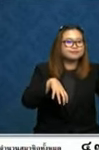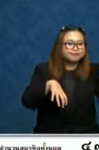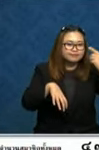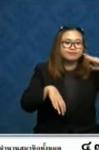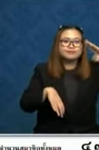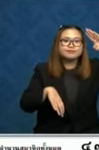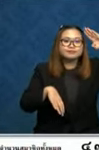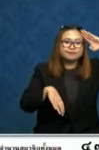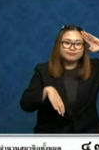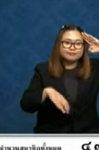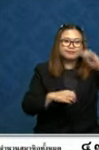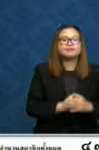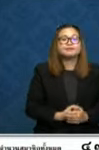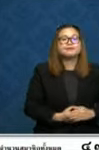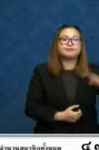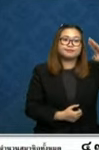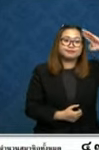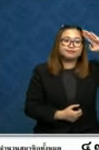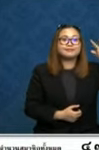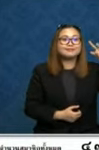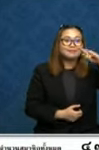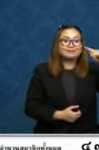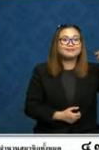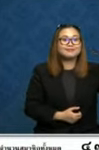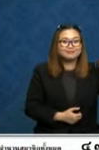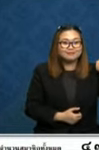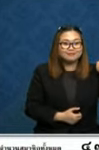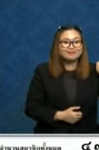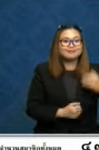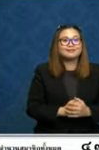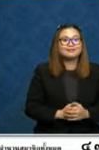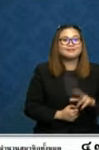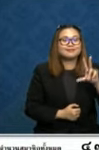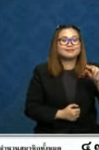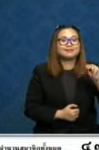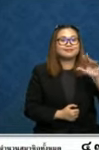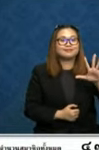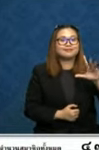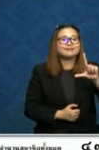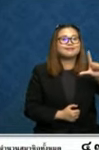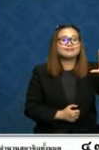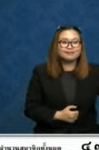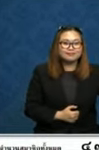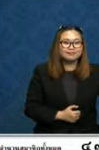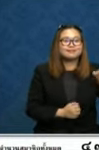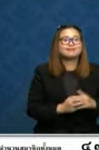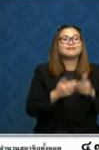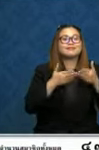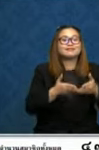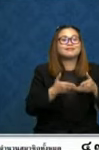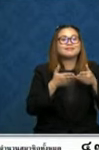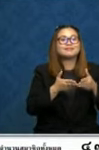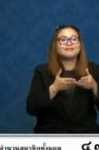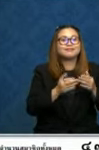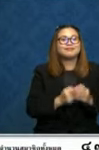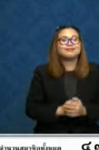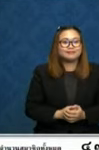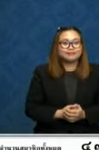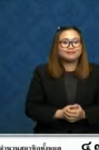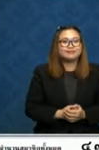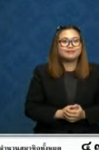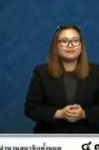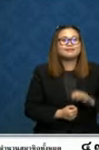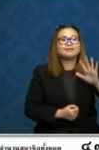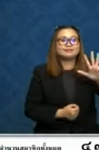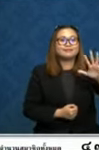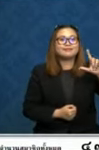การกองทัพอากาศก็มีนะครับก็ของงบประมาณมาประมาณ35ล้านนะครับหรือว่ากองทัพเรือเนี่ยก็ของงบประมาณมาประมาณ